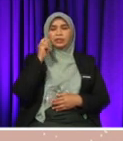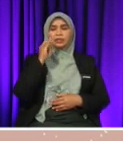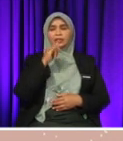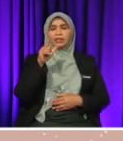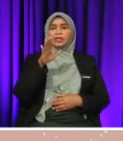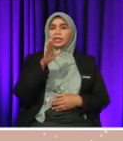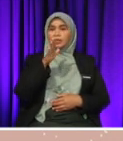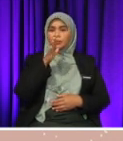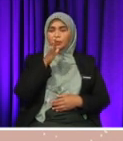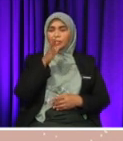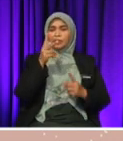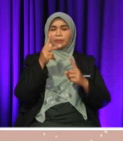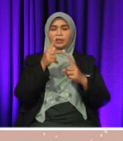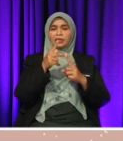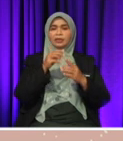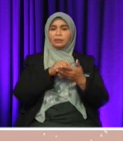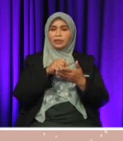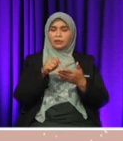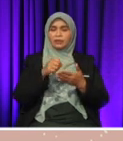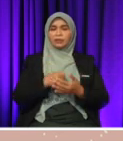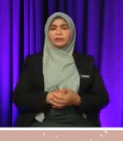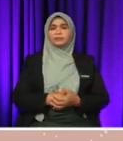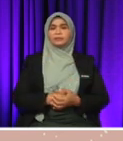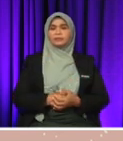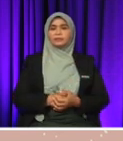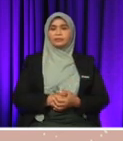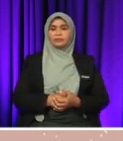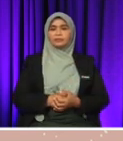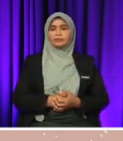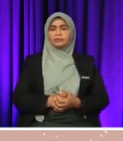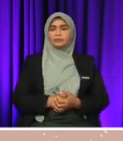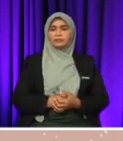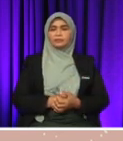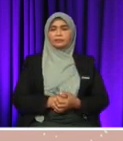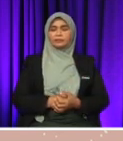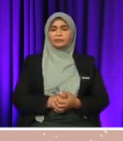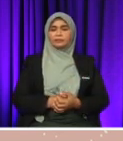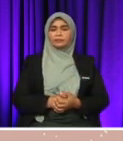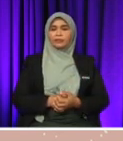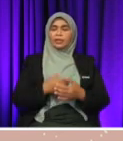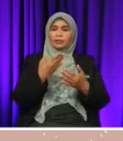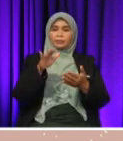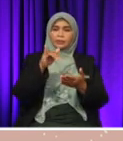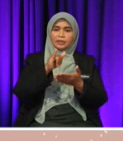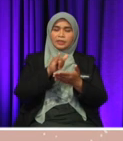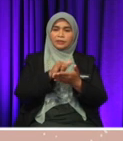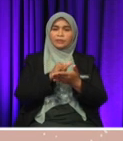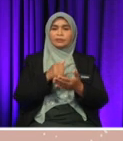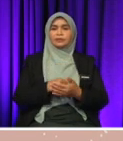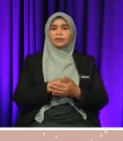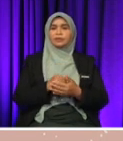dia Ibu pengarang ini yang menghina penyakit glaukoma kemudian ke Ahmad kemudian dalam keempat